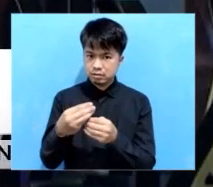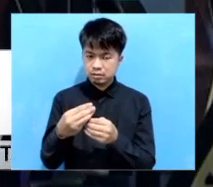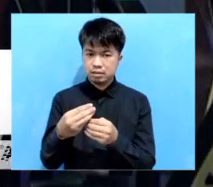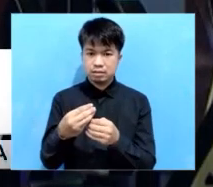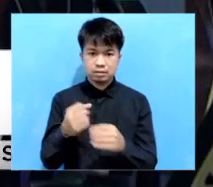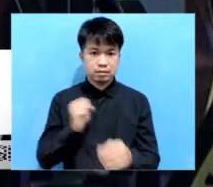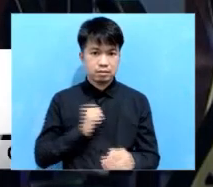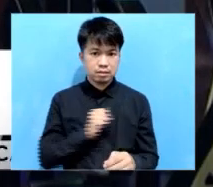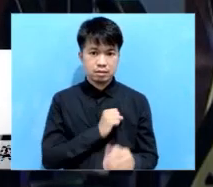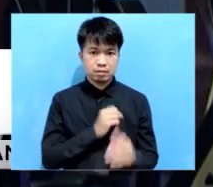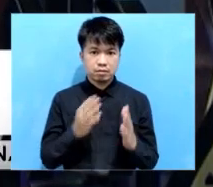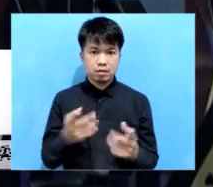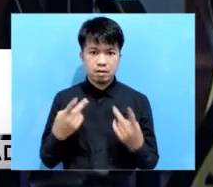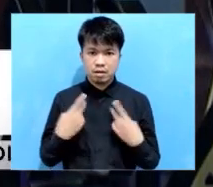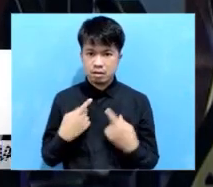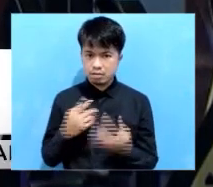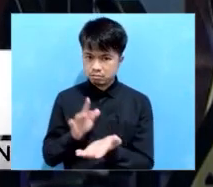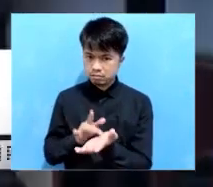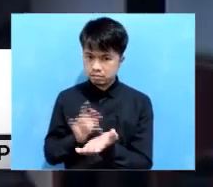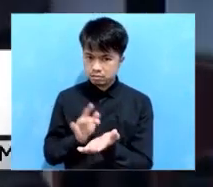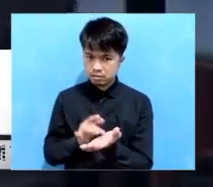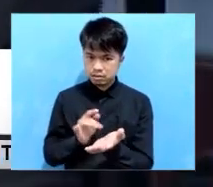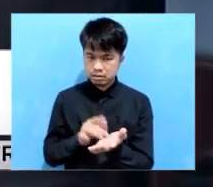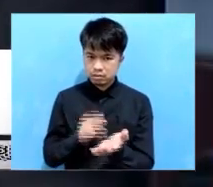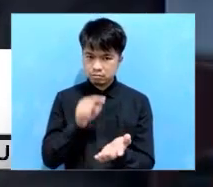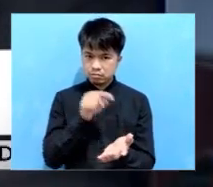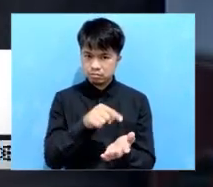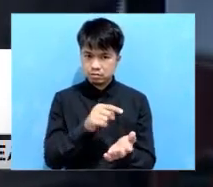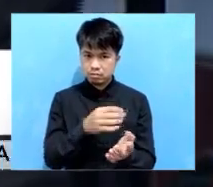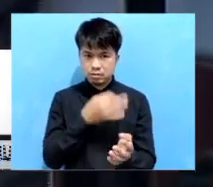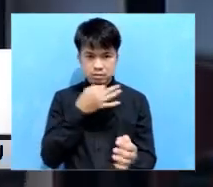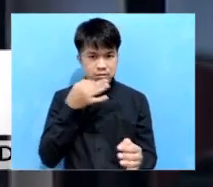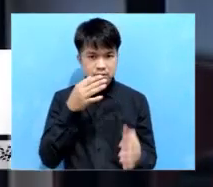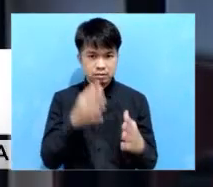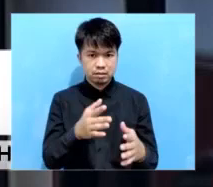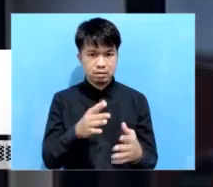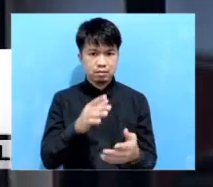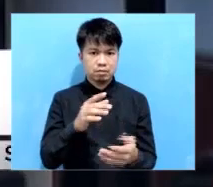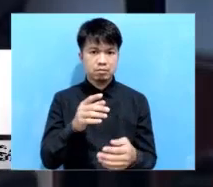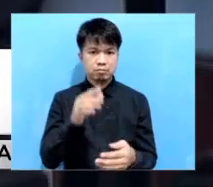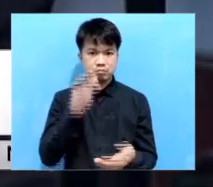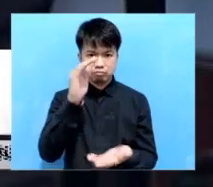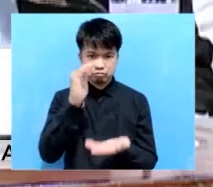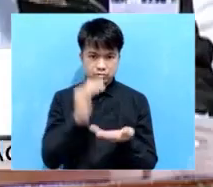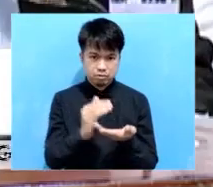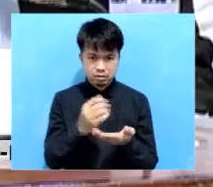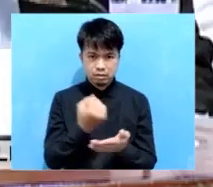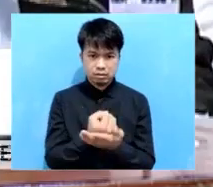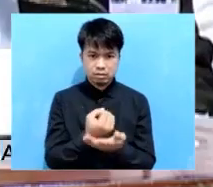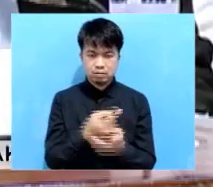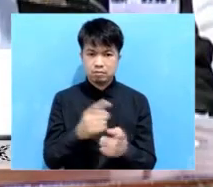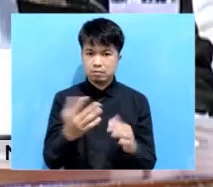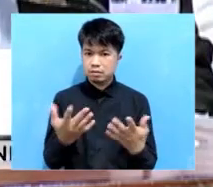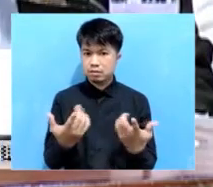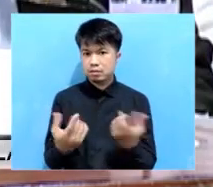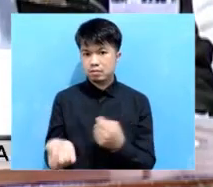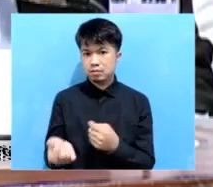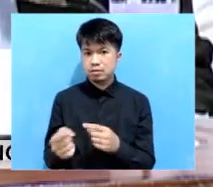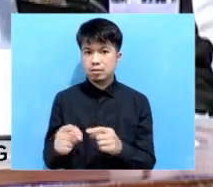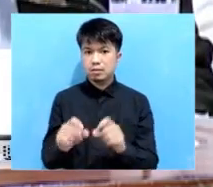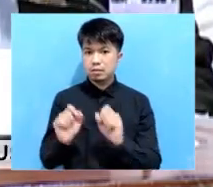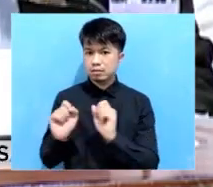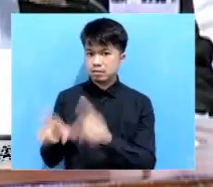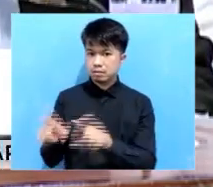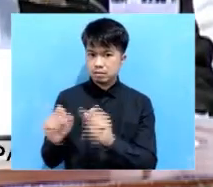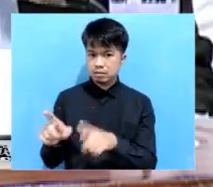nagsasamantala sa mga magsasakang mahina ang kita at wala nang magawa kundi ibenta ang kanilang mga lupa. Agad namang dumipensa sa